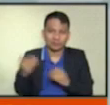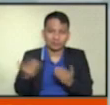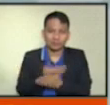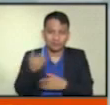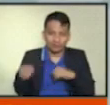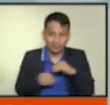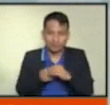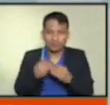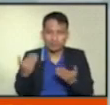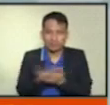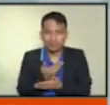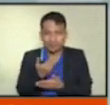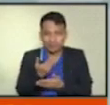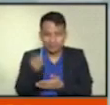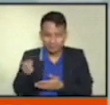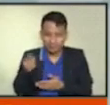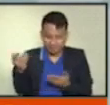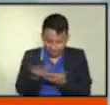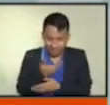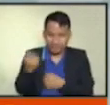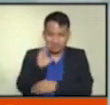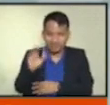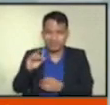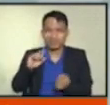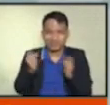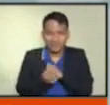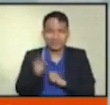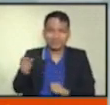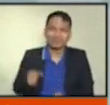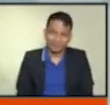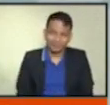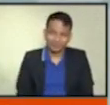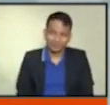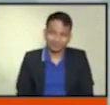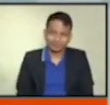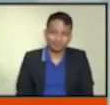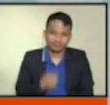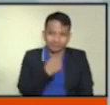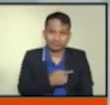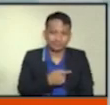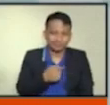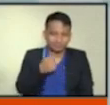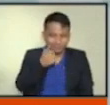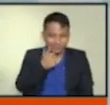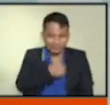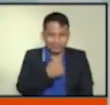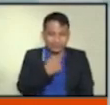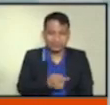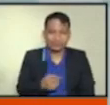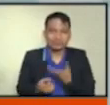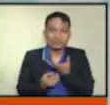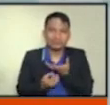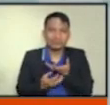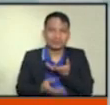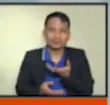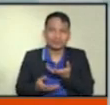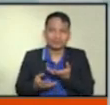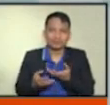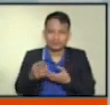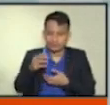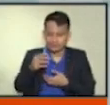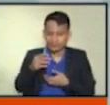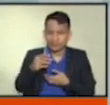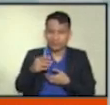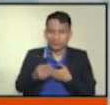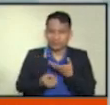New Year pa. Magbago ka na, sabi ko, Christmas na. Rinig na rinig ko yon. Sabi mo sa babae mo, di ba? Nagpaluto nga ako ng pinapaitan doon